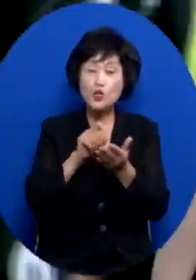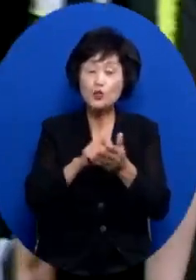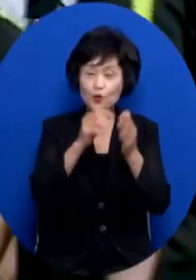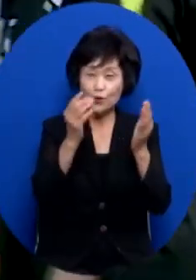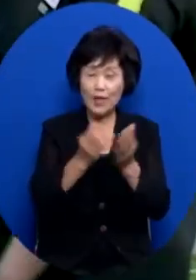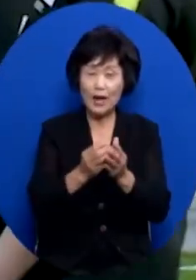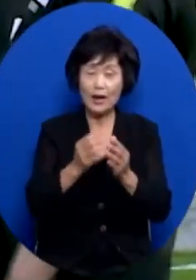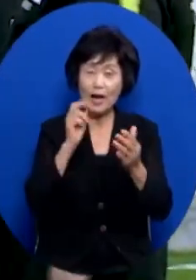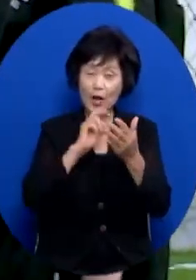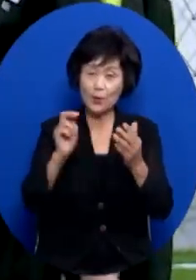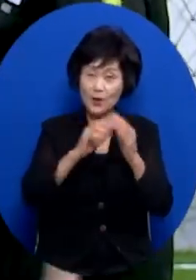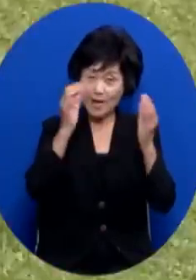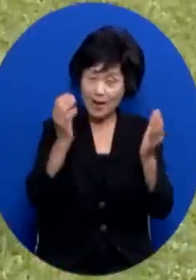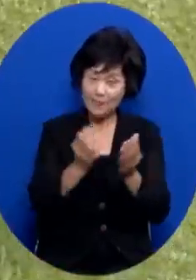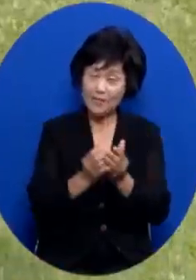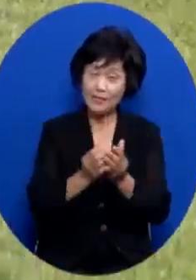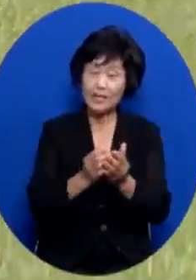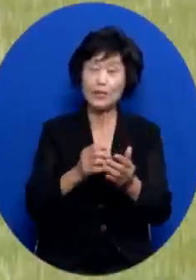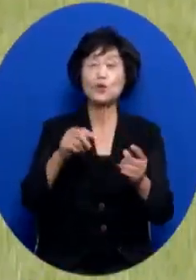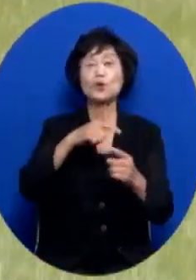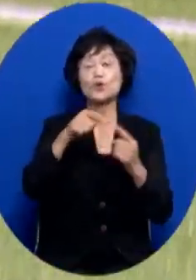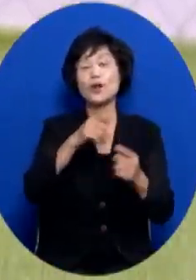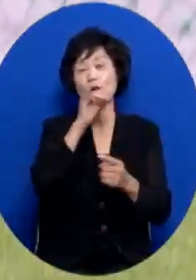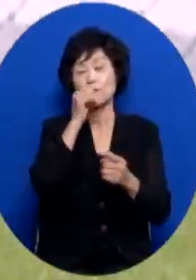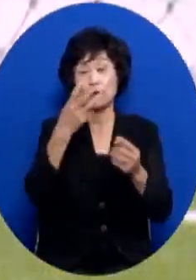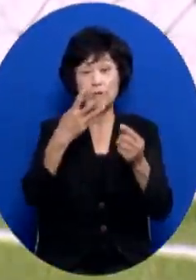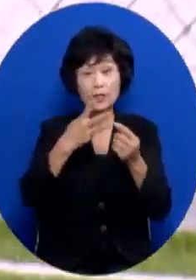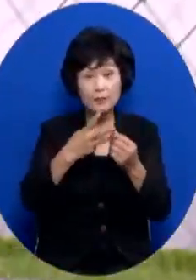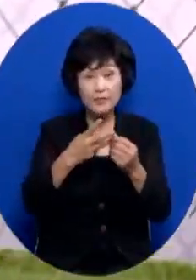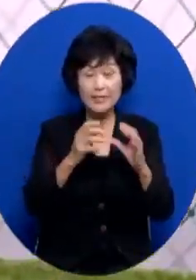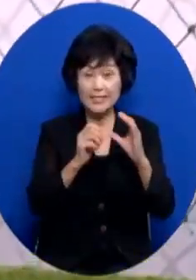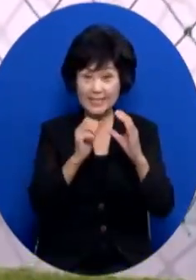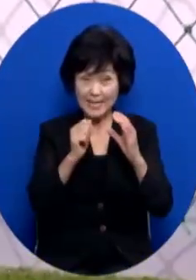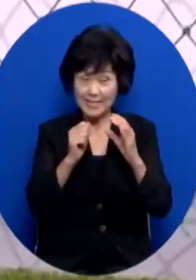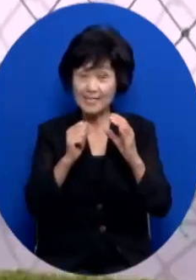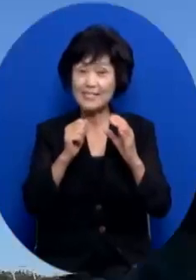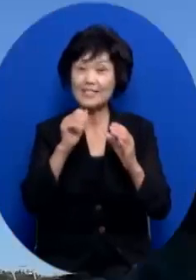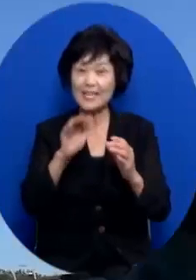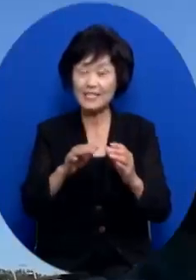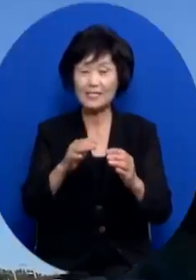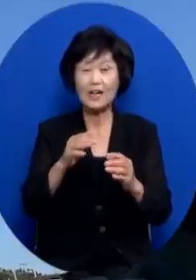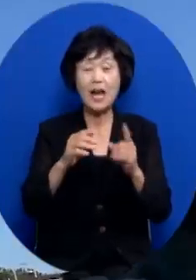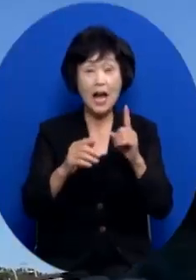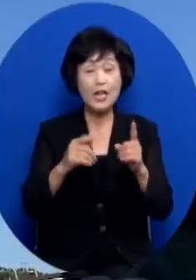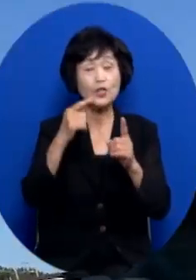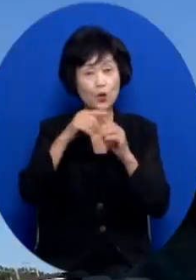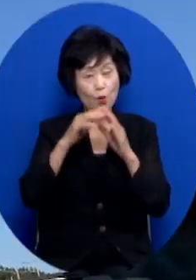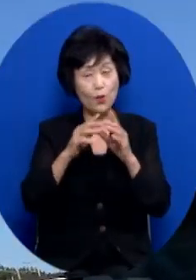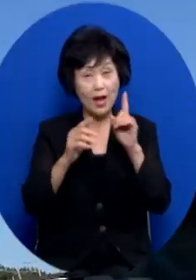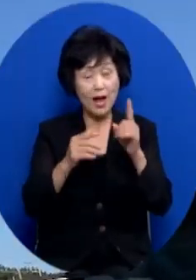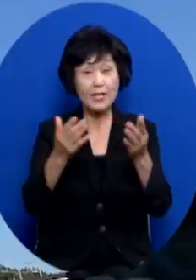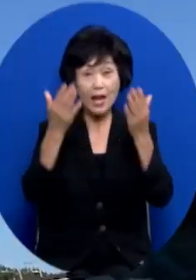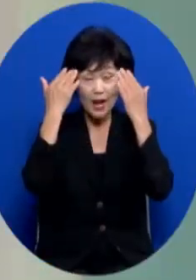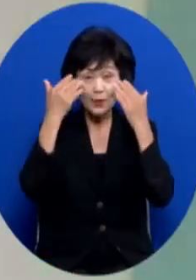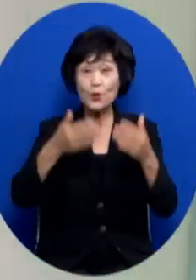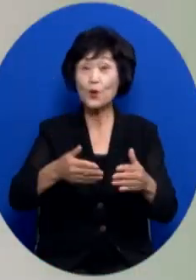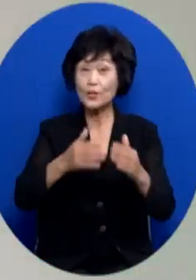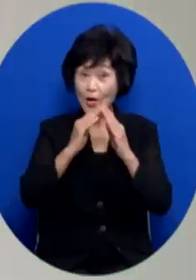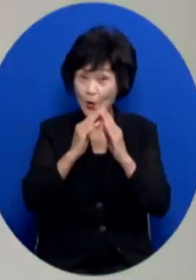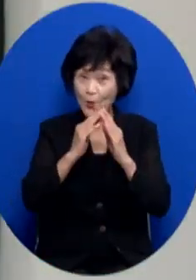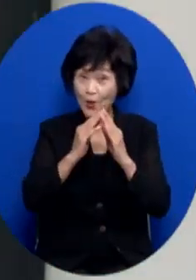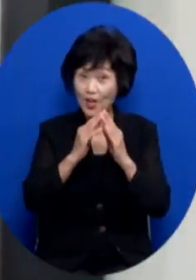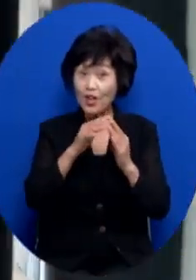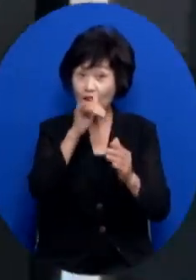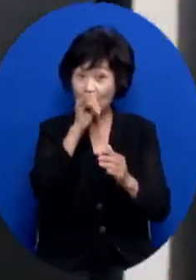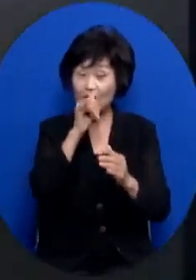팀과합창단을운영하고있습니다.셋째로, CTS의"한교회,한학교" 사업의일환으로